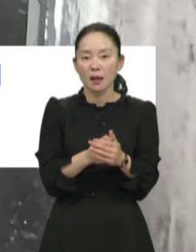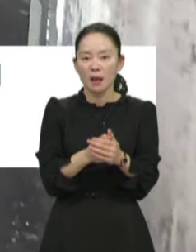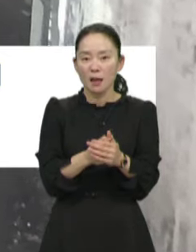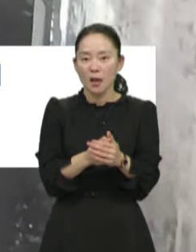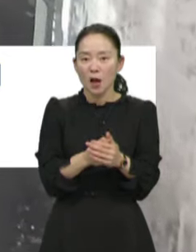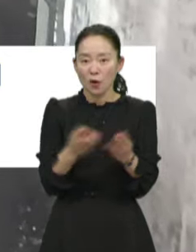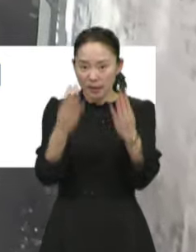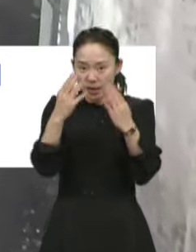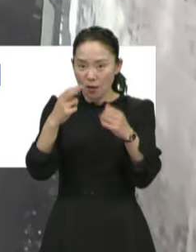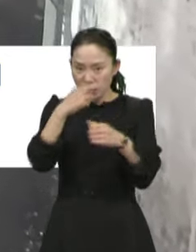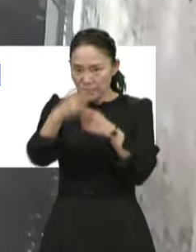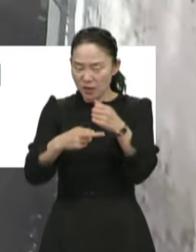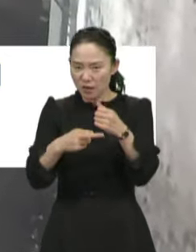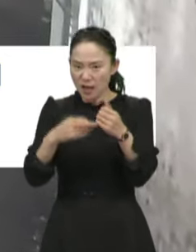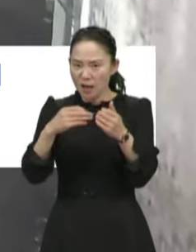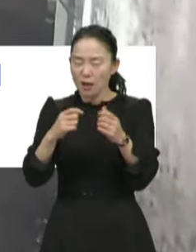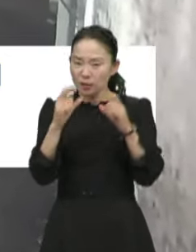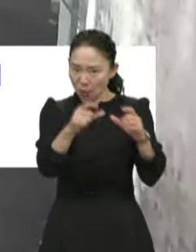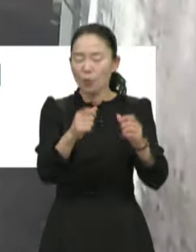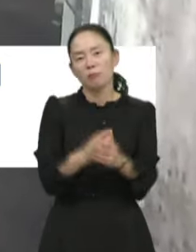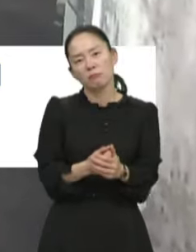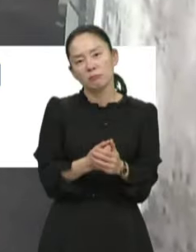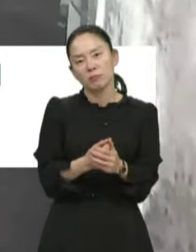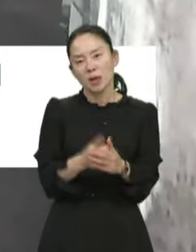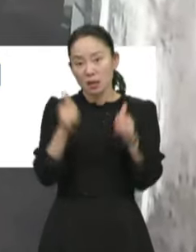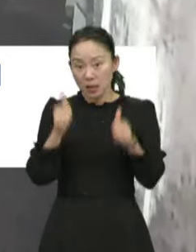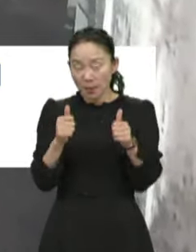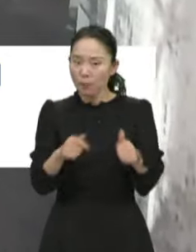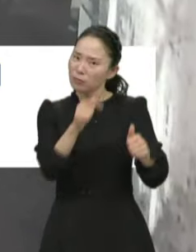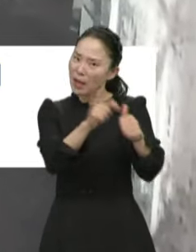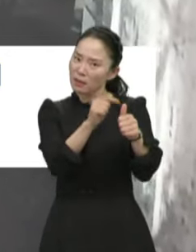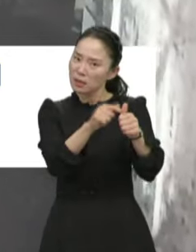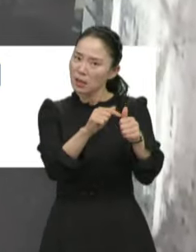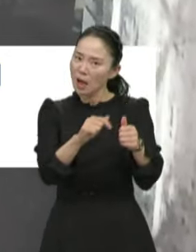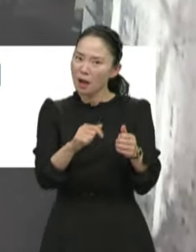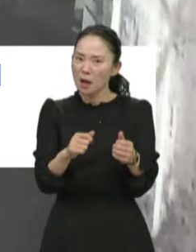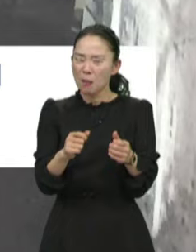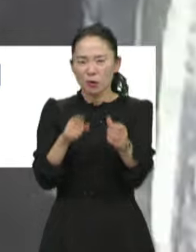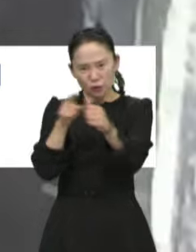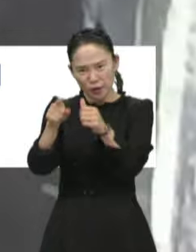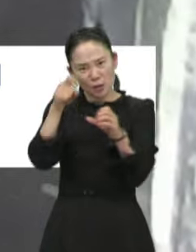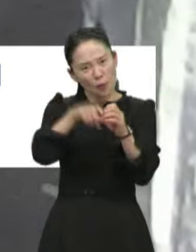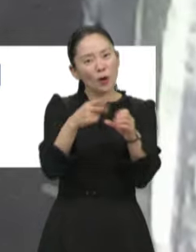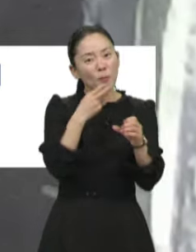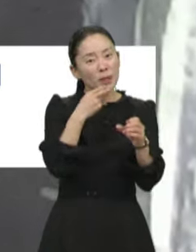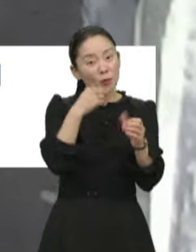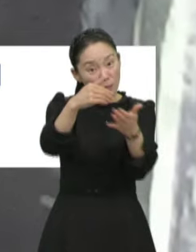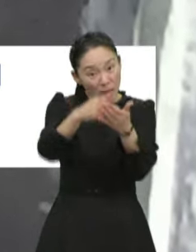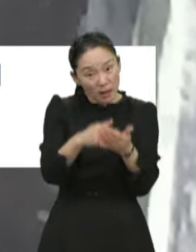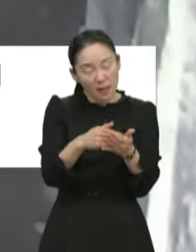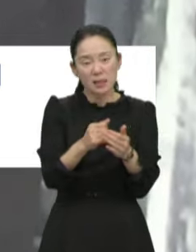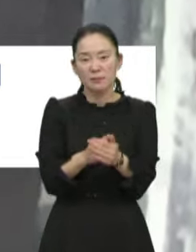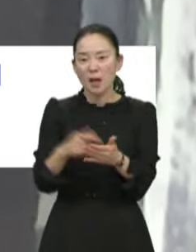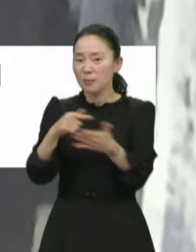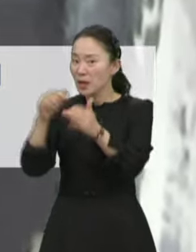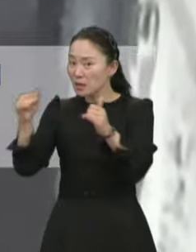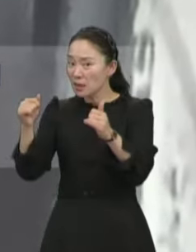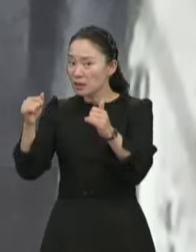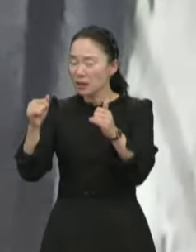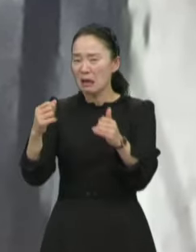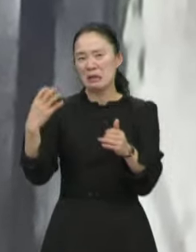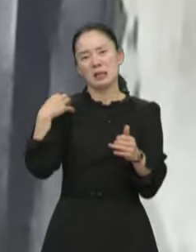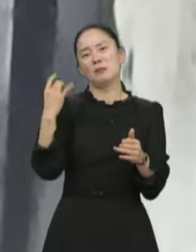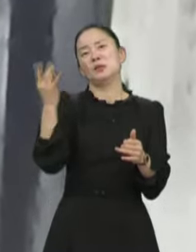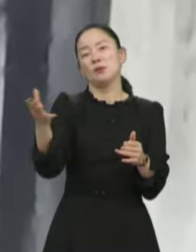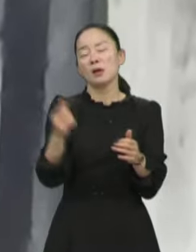징역 12년의 중형을 선고했습니다. 재판부는 A씨가 살해의 고의가 없었다고 주장했고 피해자들에게 책임을